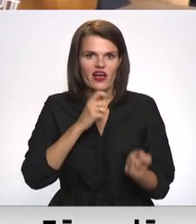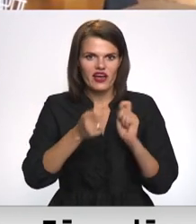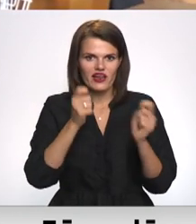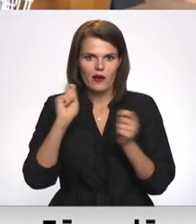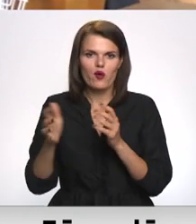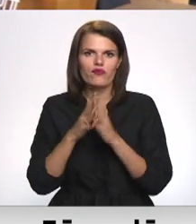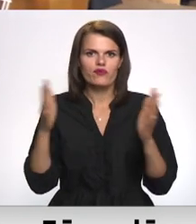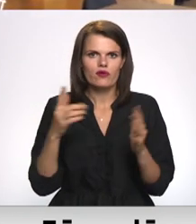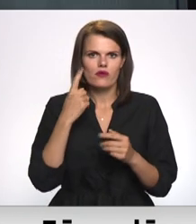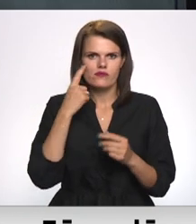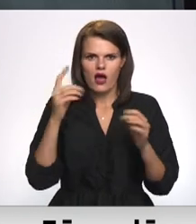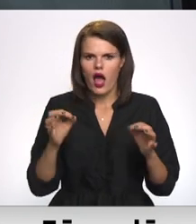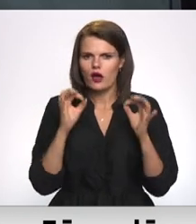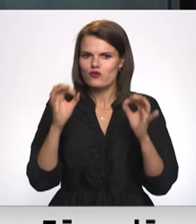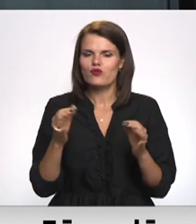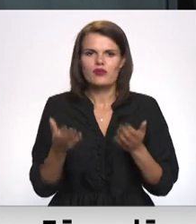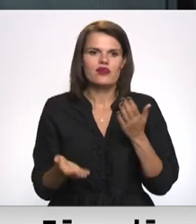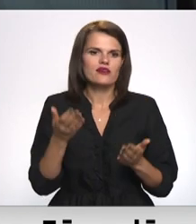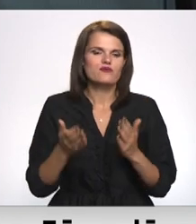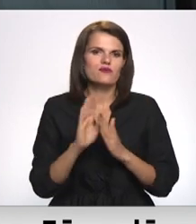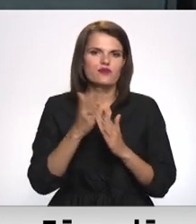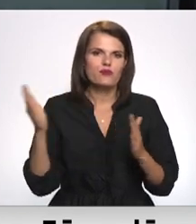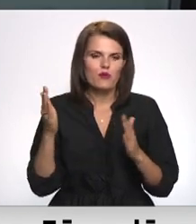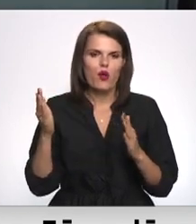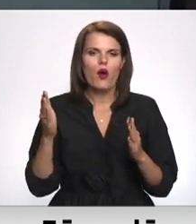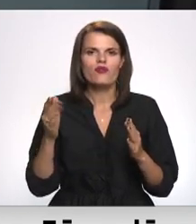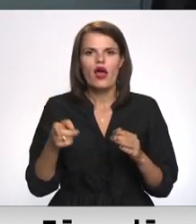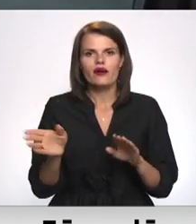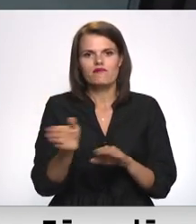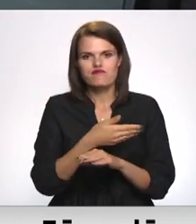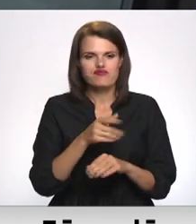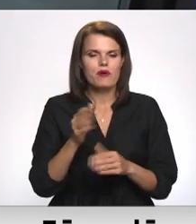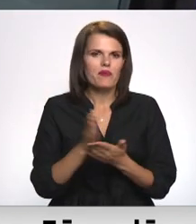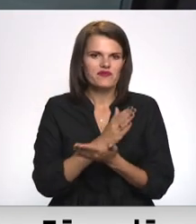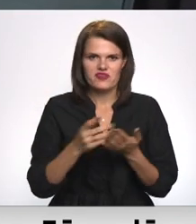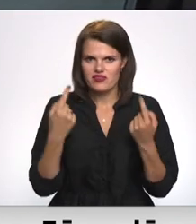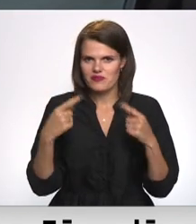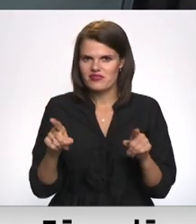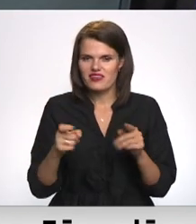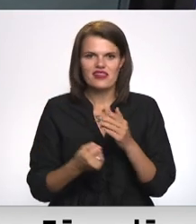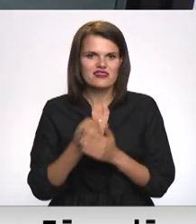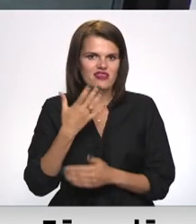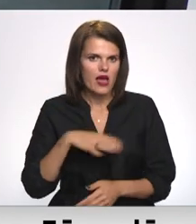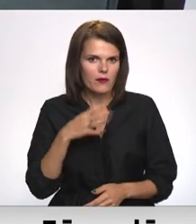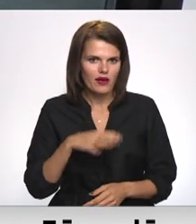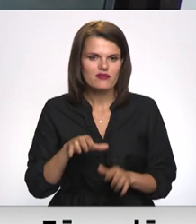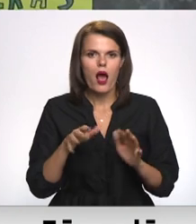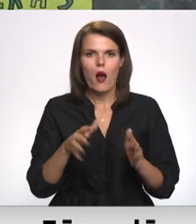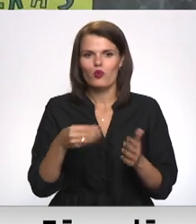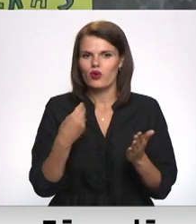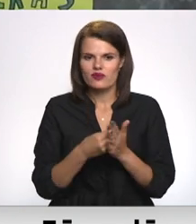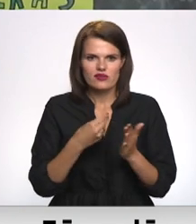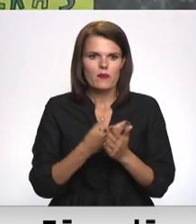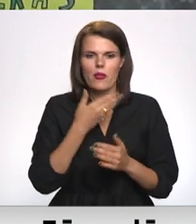remonta, daudziem radušās aizdomas, ka iespējams bibliotekas reorganizācijai ir pavisam cits iemesls. Apkuris tarifs